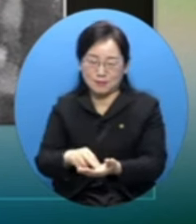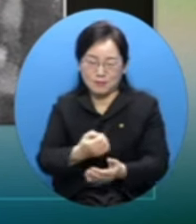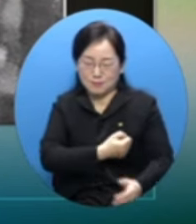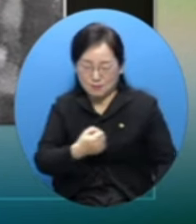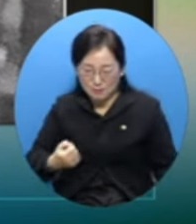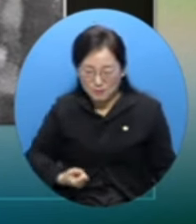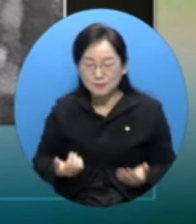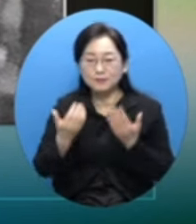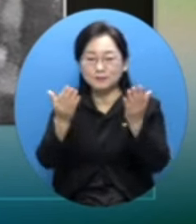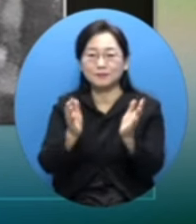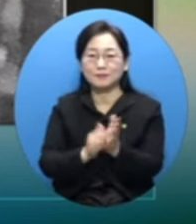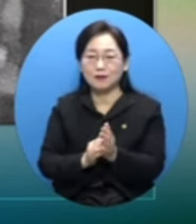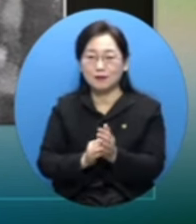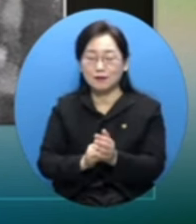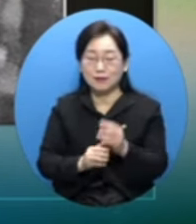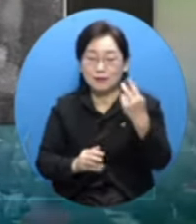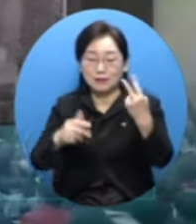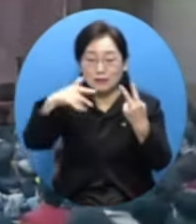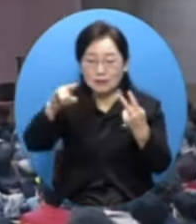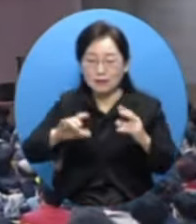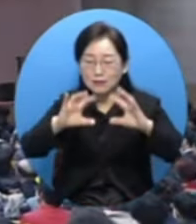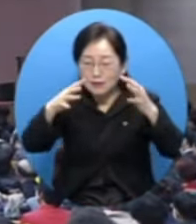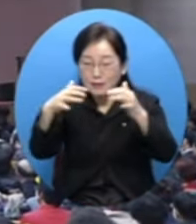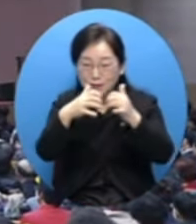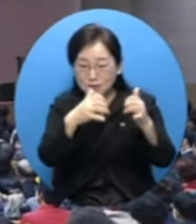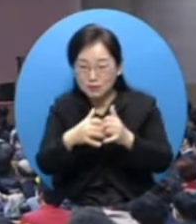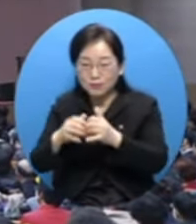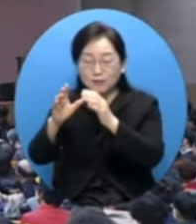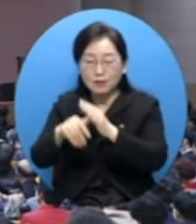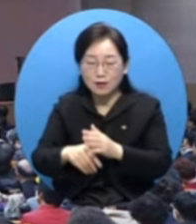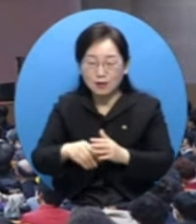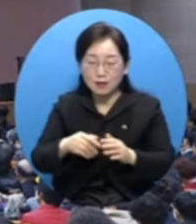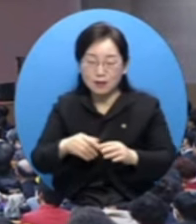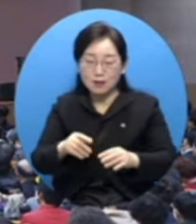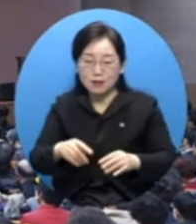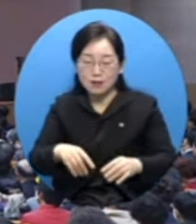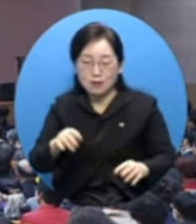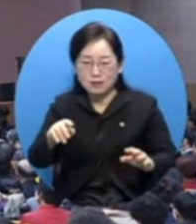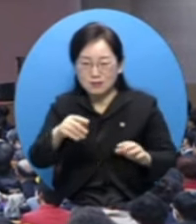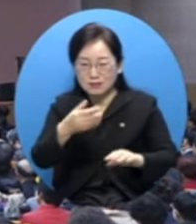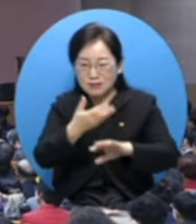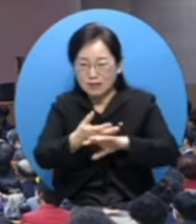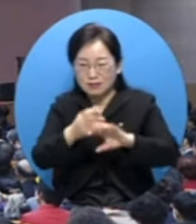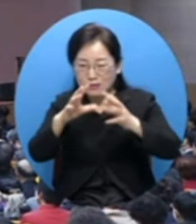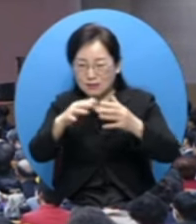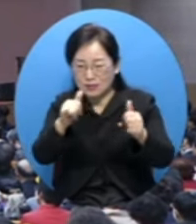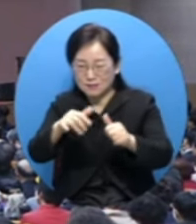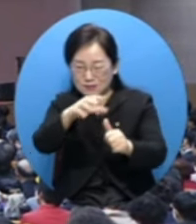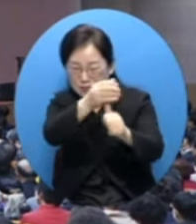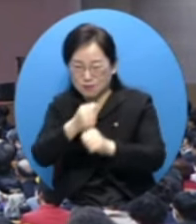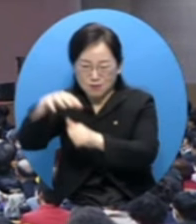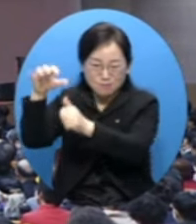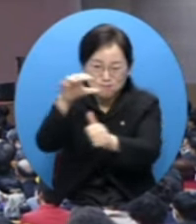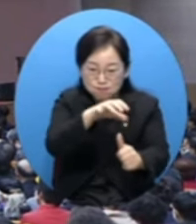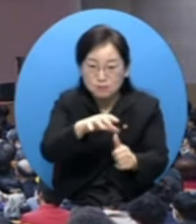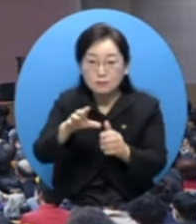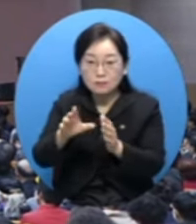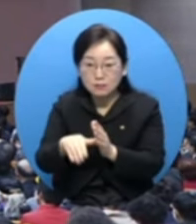헌신합니다. 2차 세계전이 일어나면서 외국인들을 다 억류해서 포로 수용소에 갇혔을 때 그는 거기서도